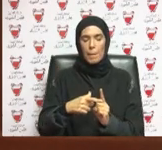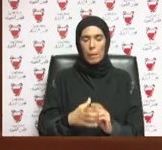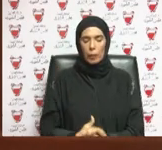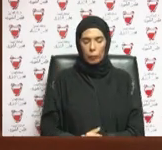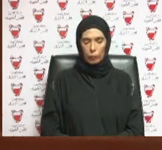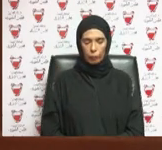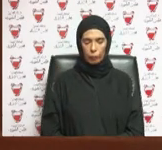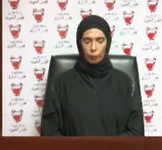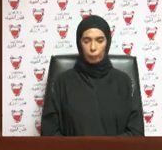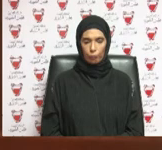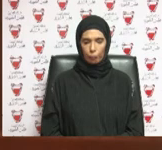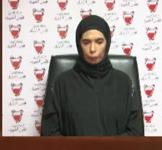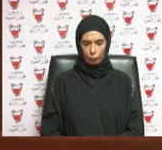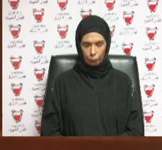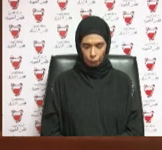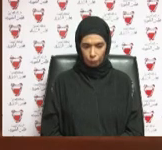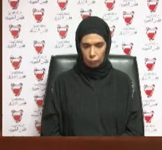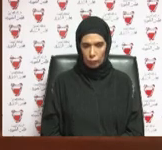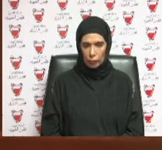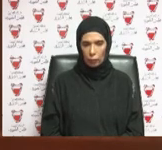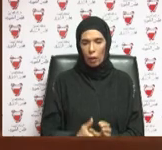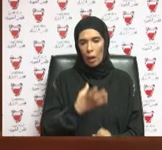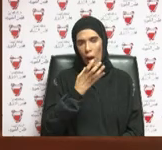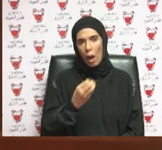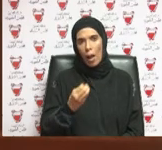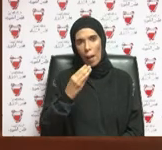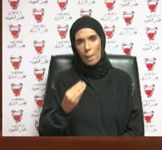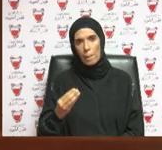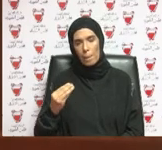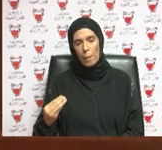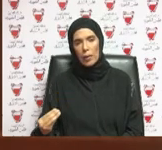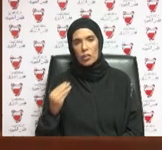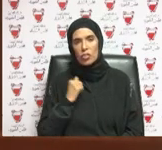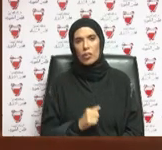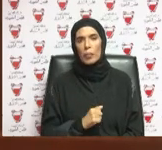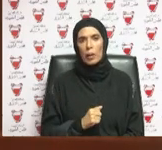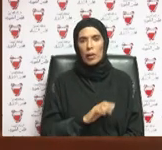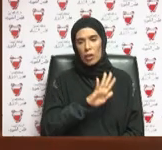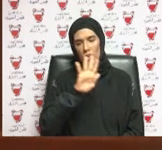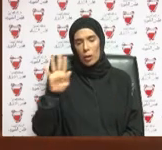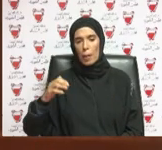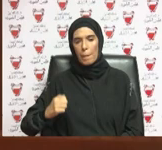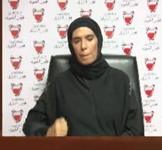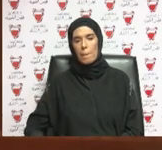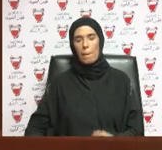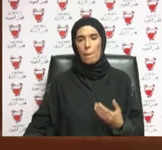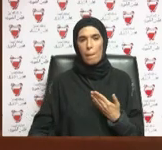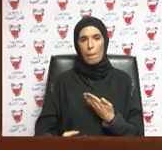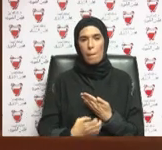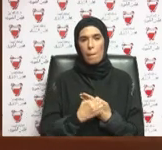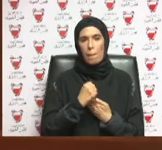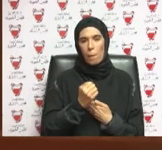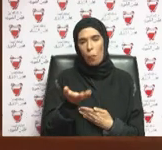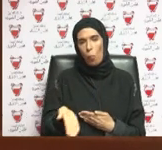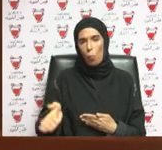الوزراء حفظه الله، وإلى أنجال وأحفاد فقيد الوطن، وإلى شعب البحرين الوفي لفقد الراحل